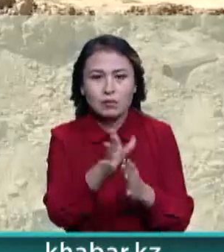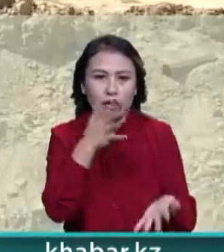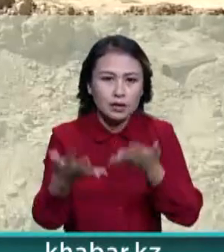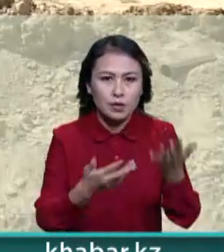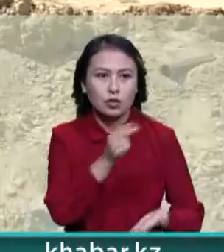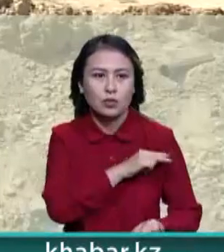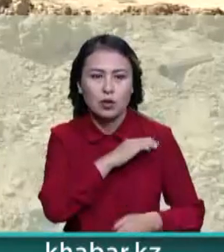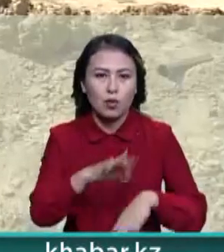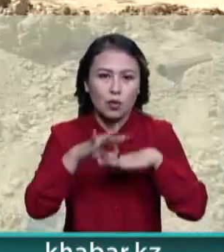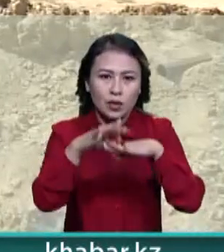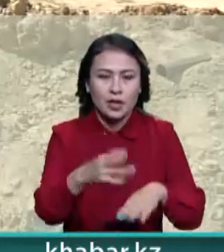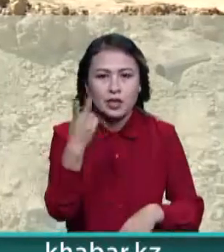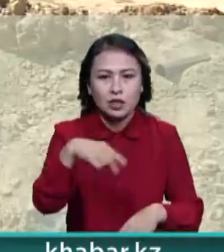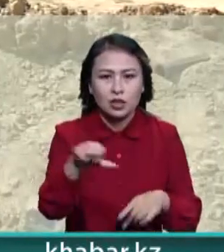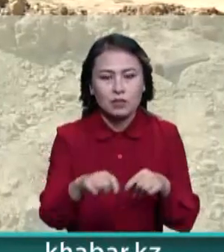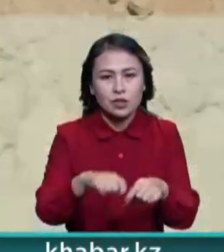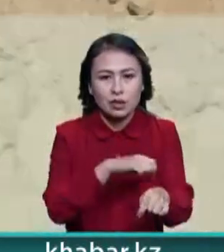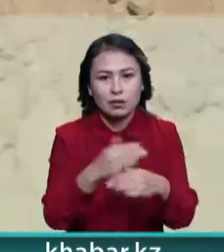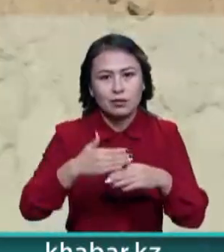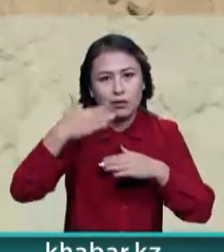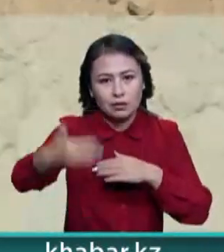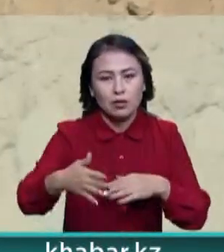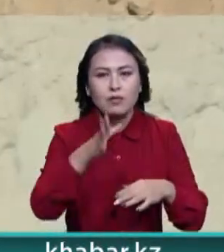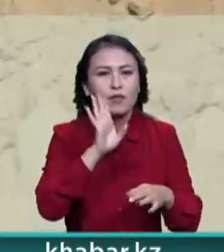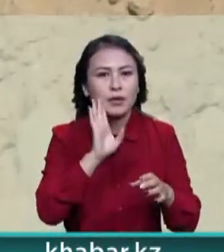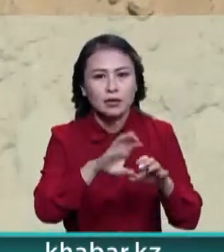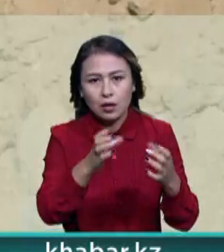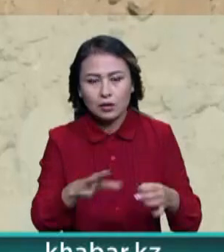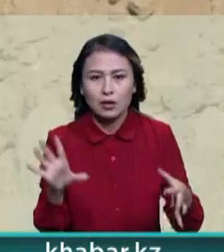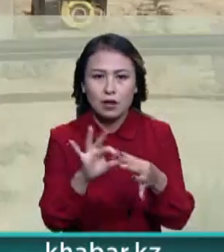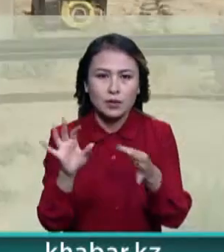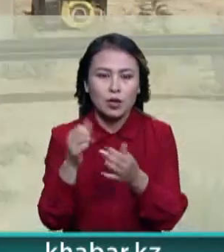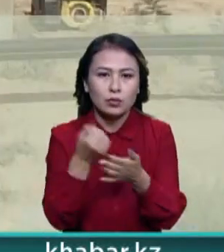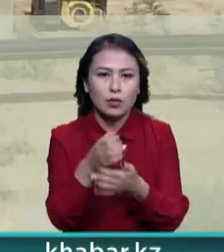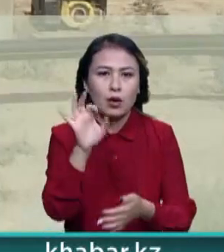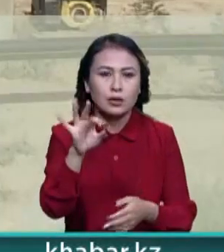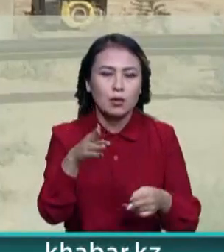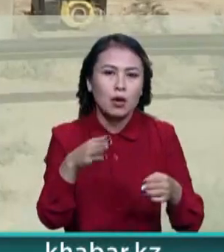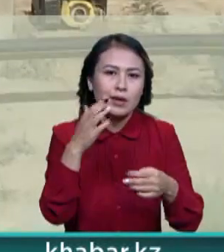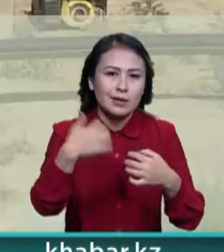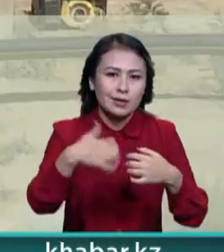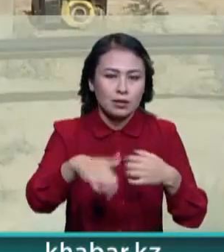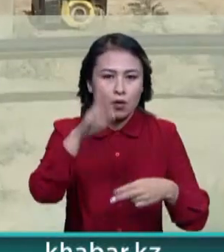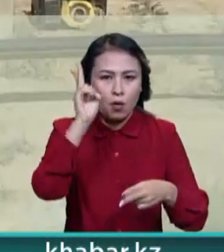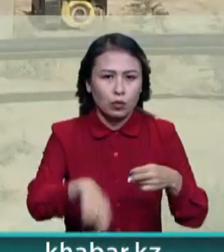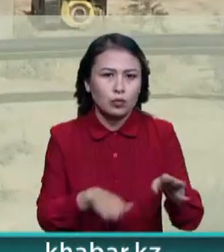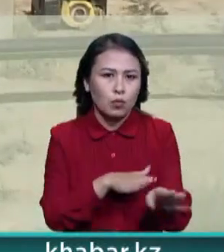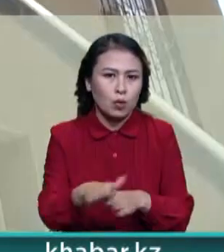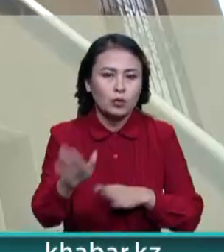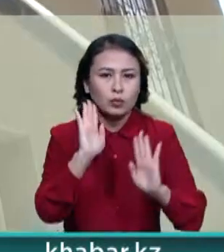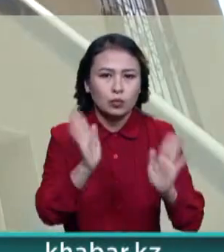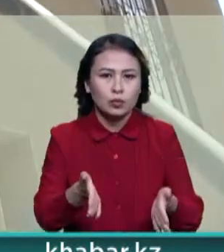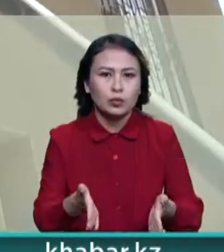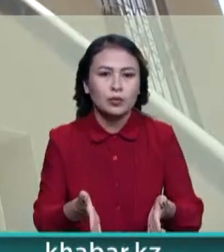жұмыстары жүргізілуде. 2,5 шақырым ішкі орамдық желілер тартылып жатыр. Жұмыстар қазан айының орта тұсында толығымен аяқталады. Мұнда аяқ жолмен